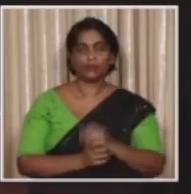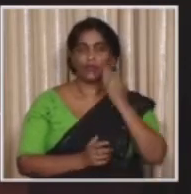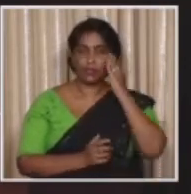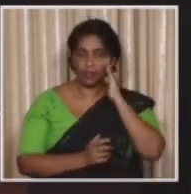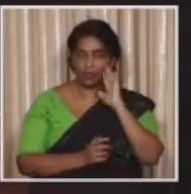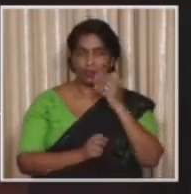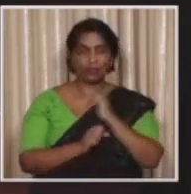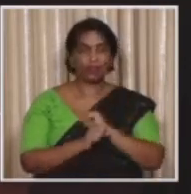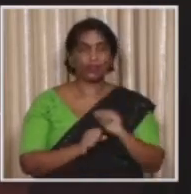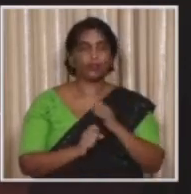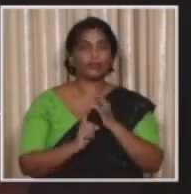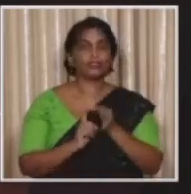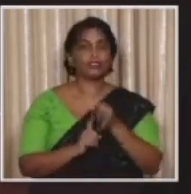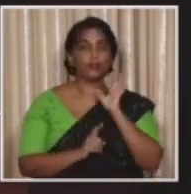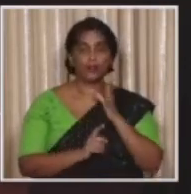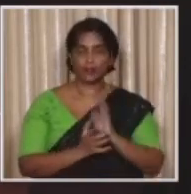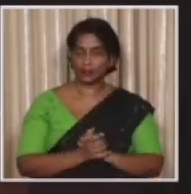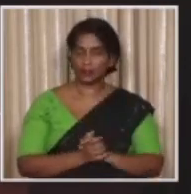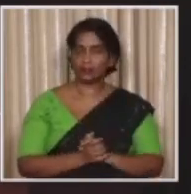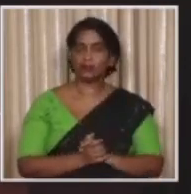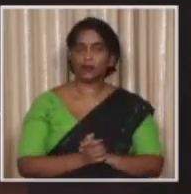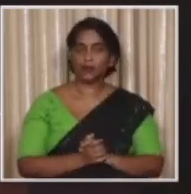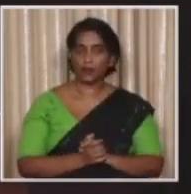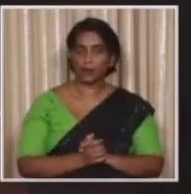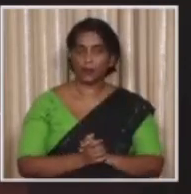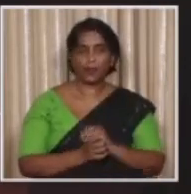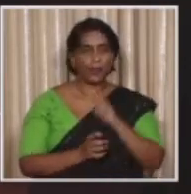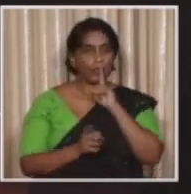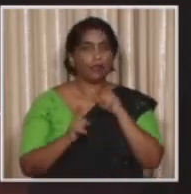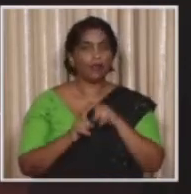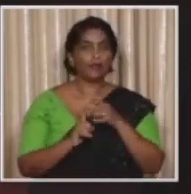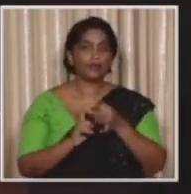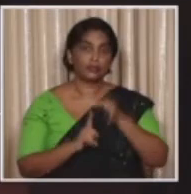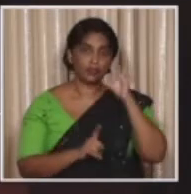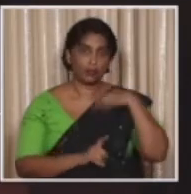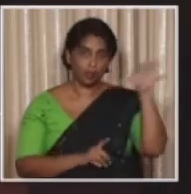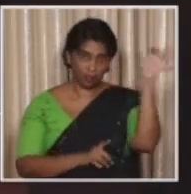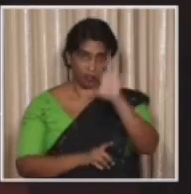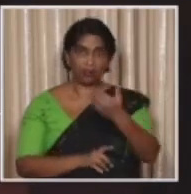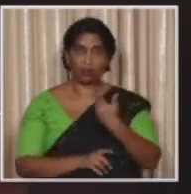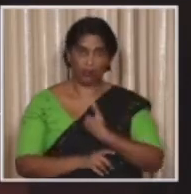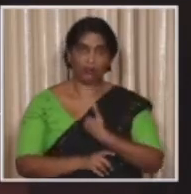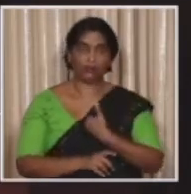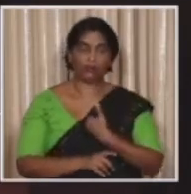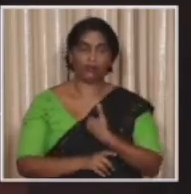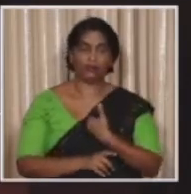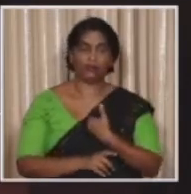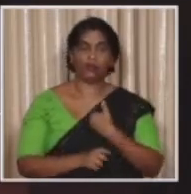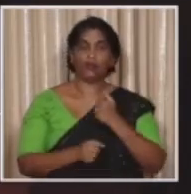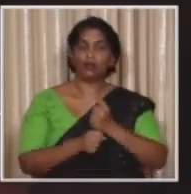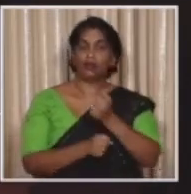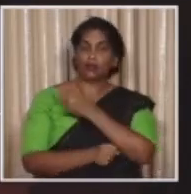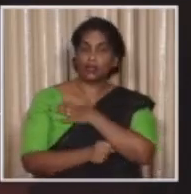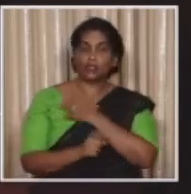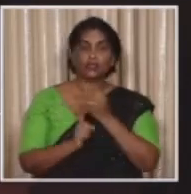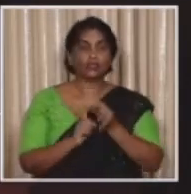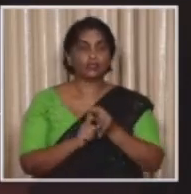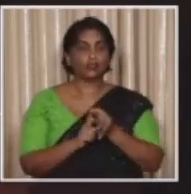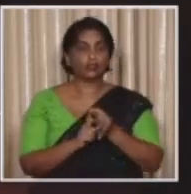ස්වාධීන නෝන සභාපති කියලා. හරියට මේ අපි සභාපතිව පත් කරා වගේ. ගෝඨාභය